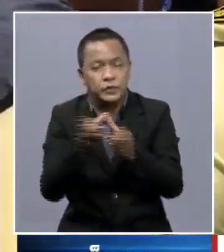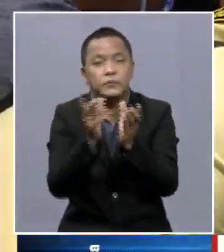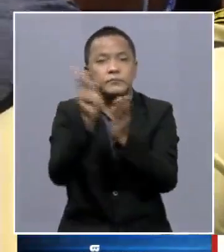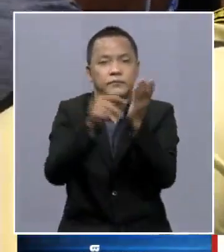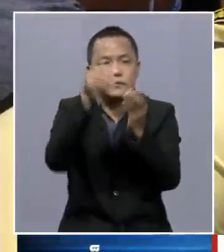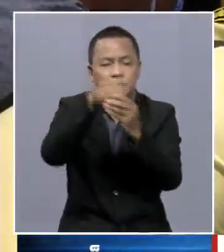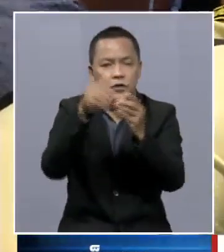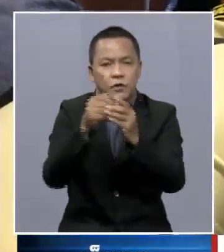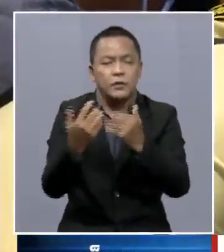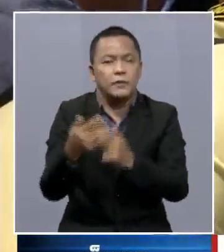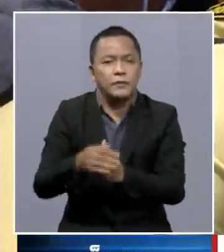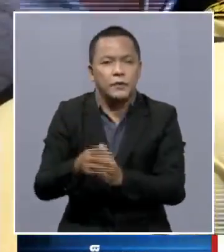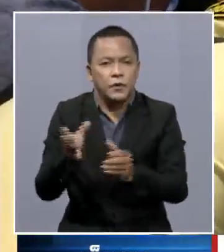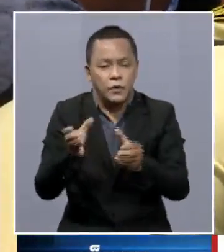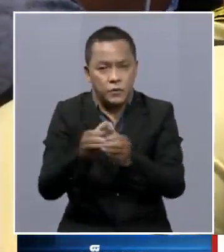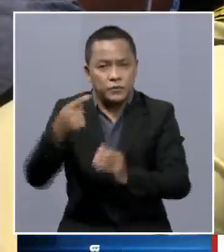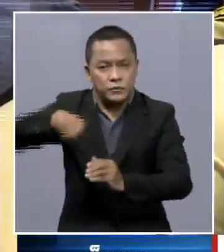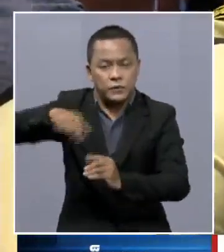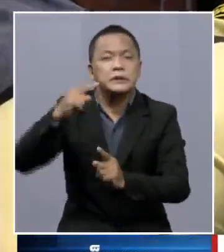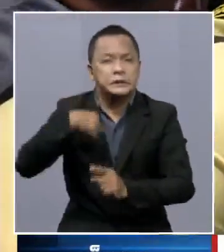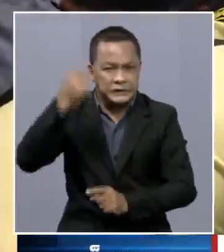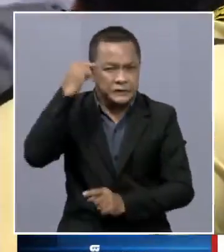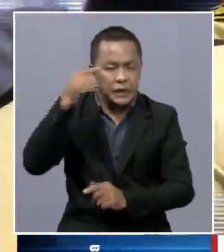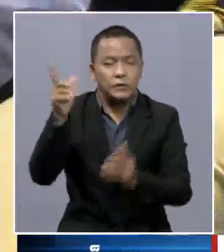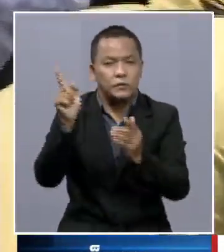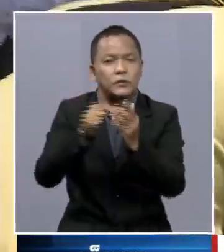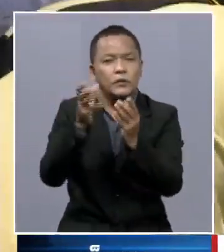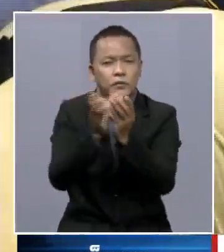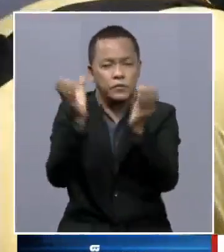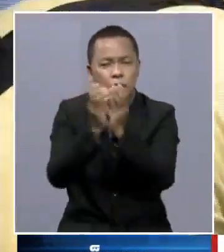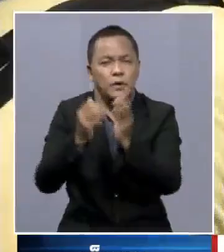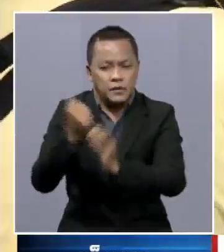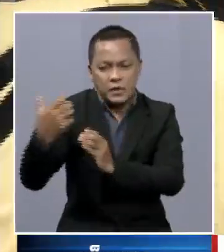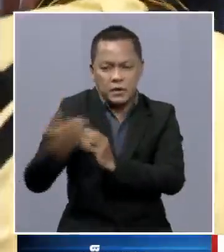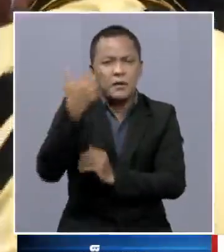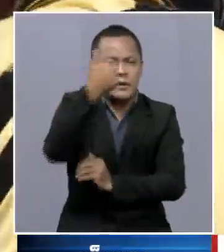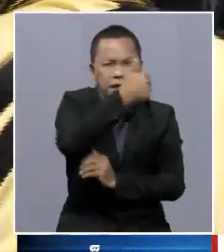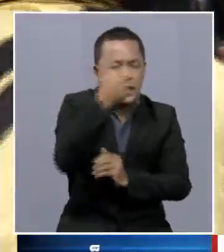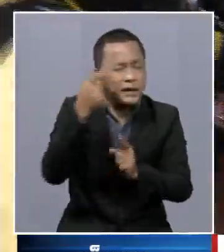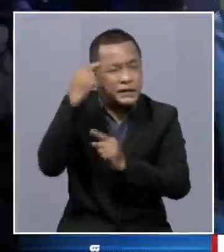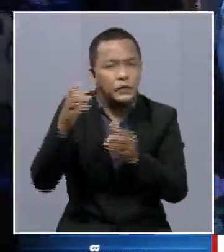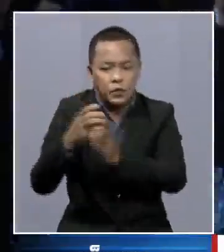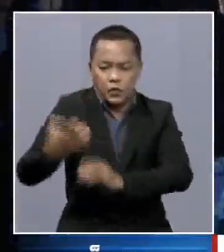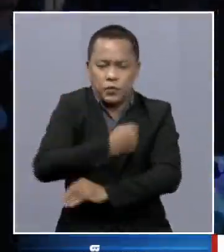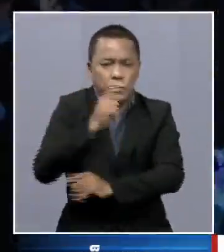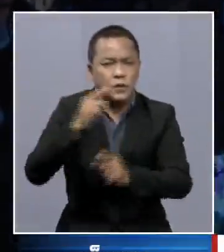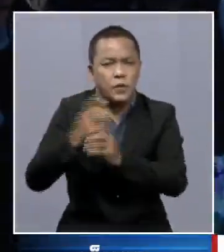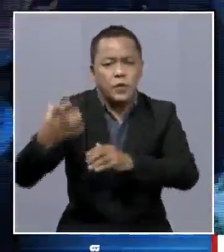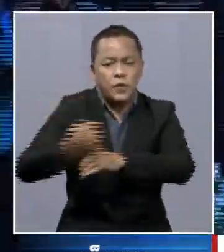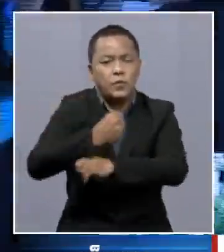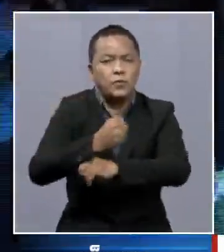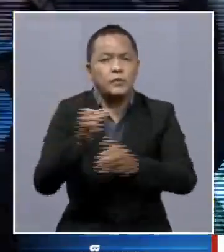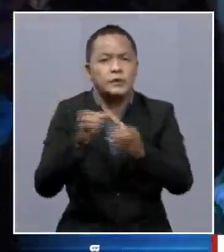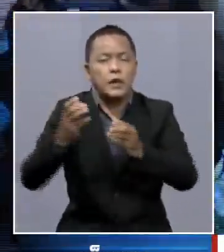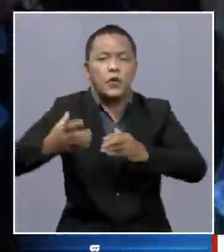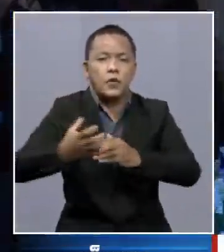ระชาธิประตายของประเศรษทรัพยสุนทอนแล้วกเชื่อว่าประชาธิประตายเอาชนะพระเด็การไดทุกรูปแบซึกรวมถึงพระเดจการคอมน